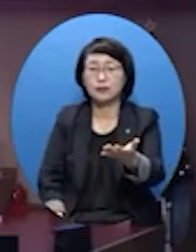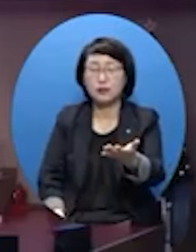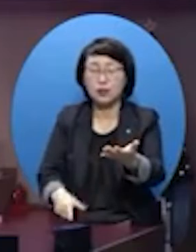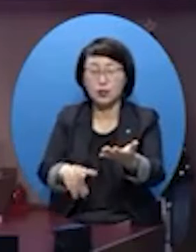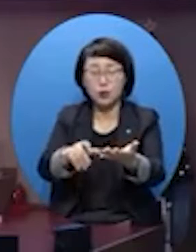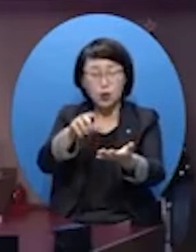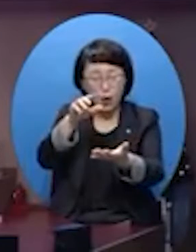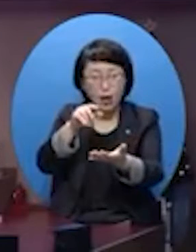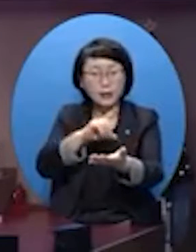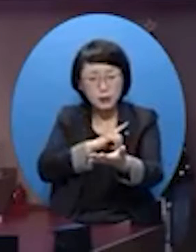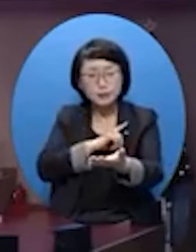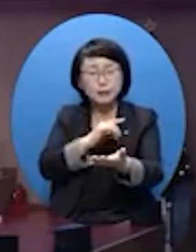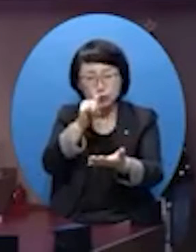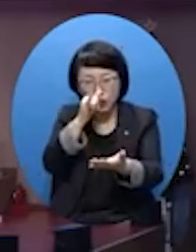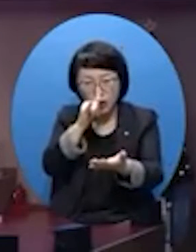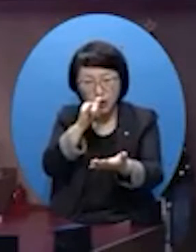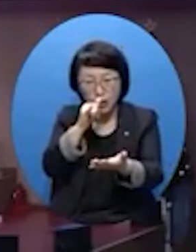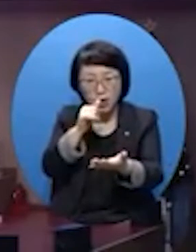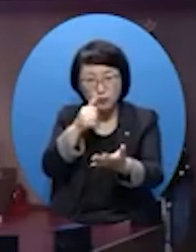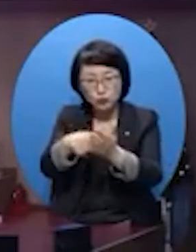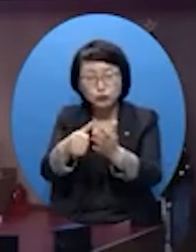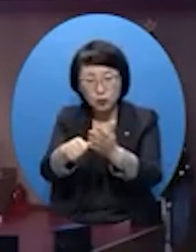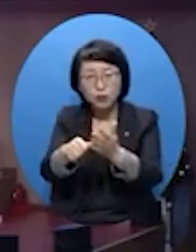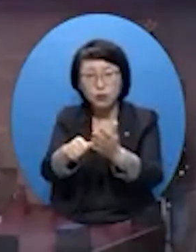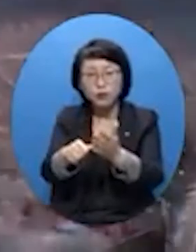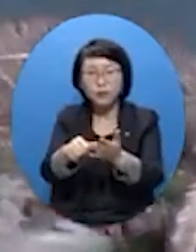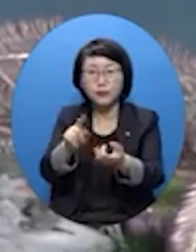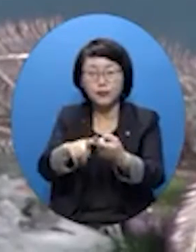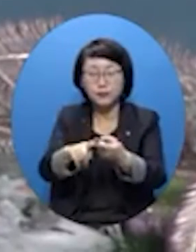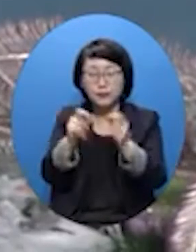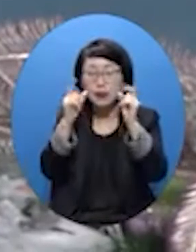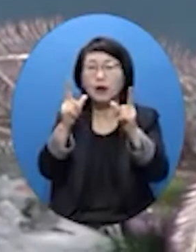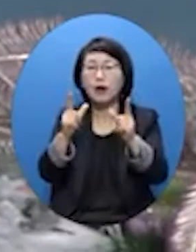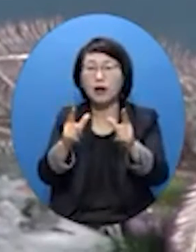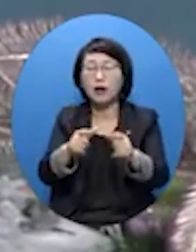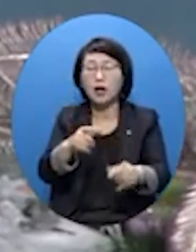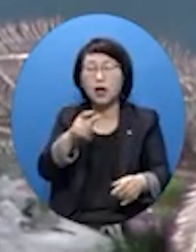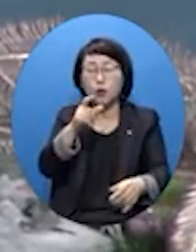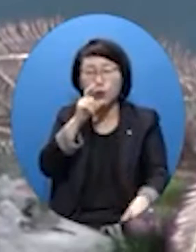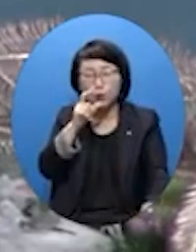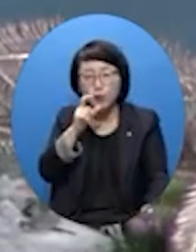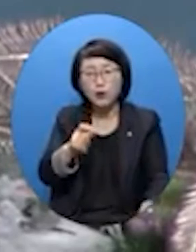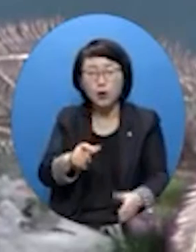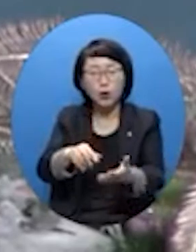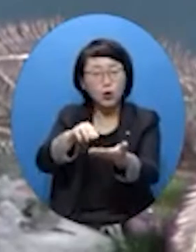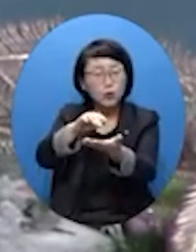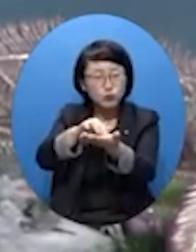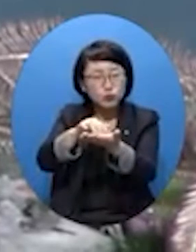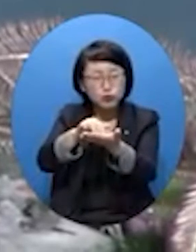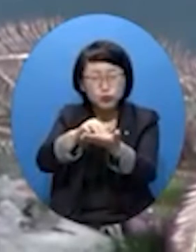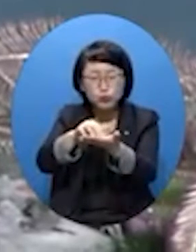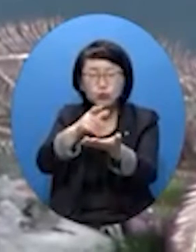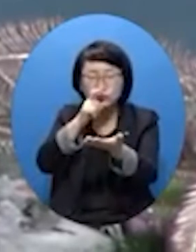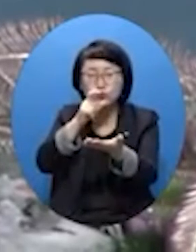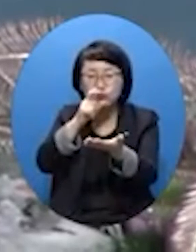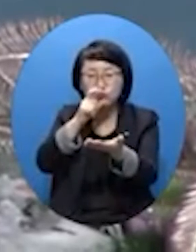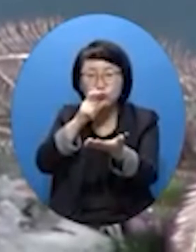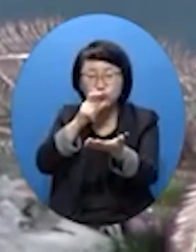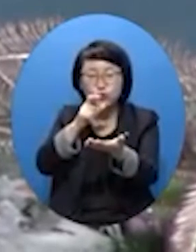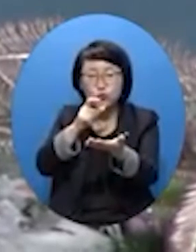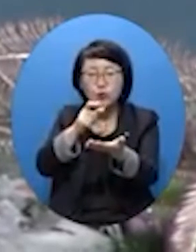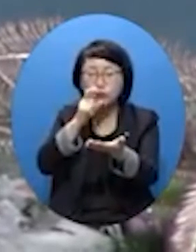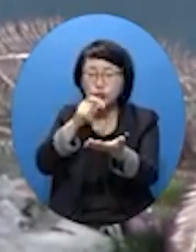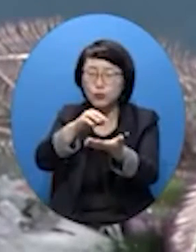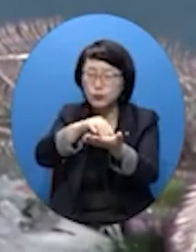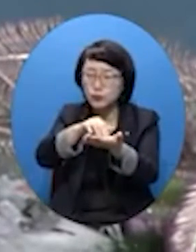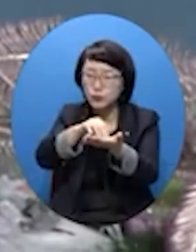모든 물체가 이름이 있다는 걸 알게 됐습니다. 아, 워터라는 것이 이렇게 물이라는 것이 이런